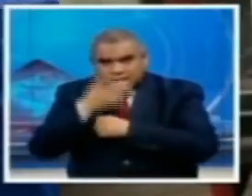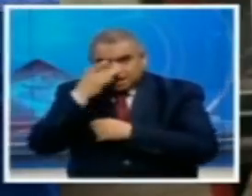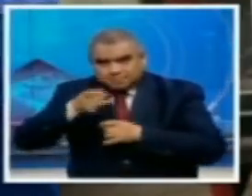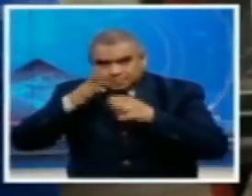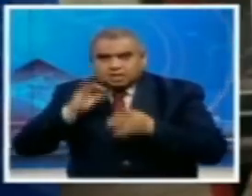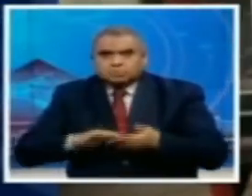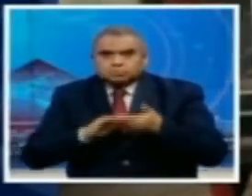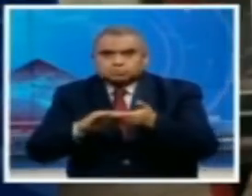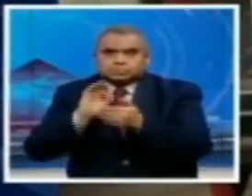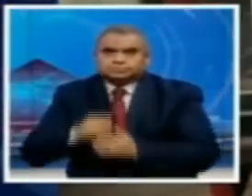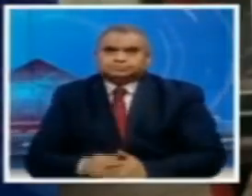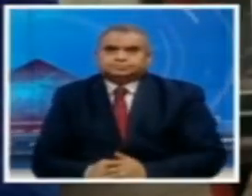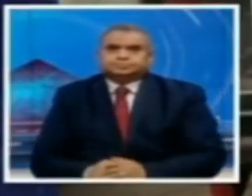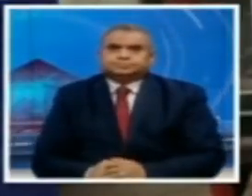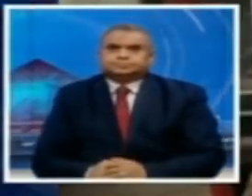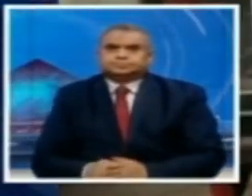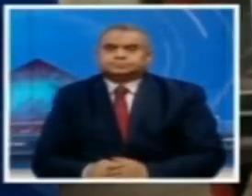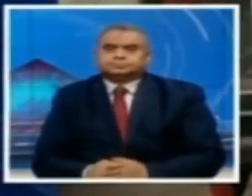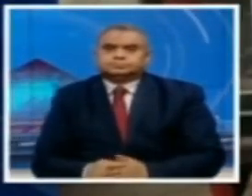عادل.